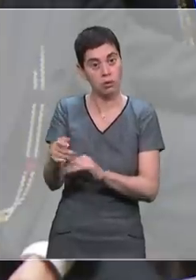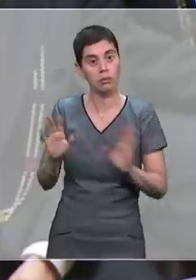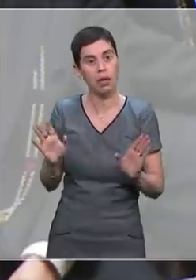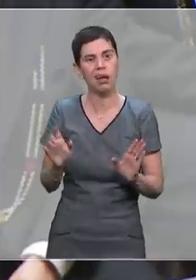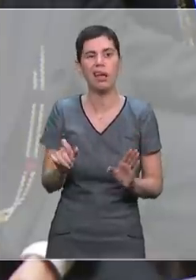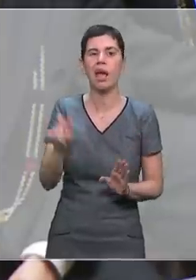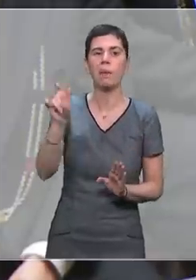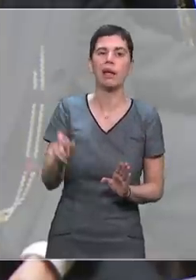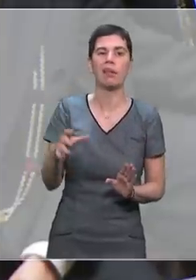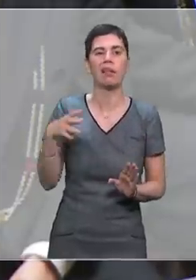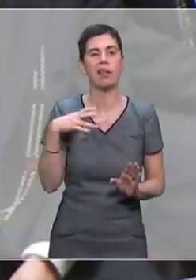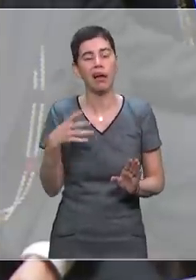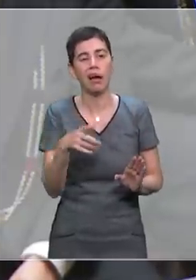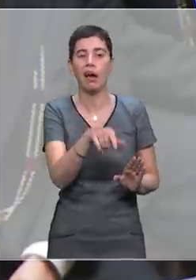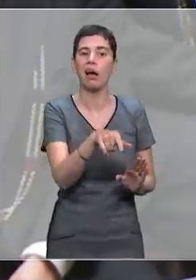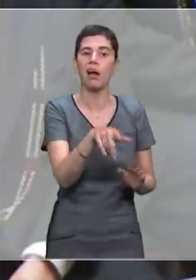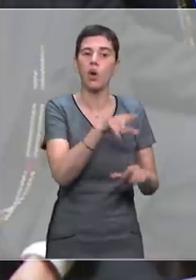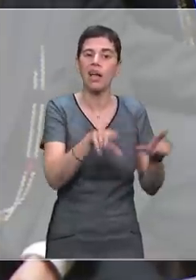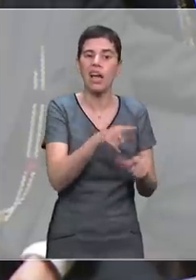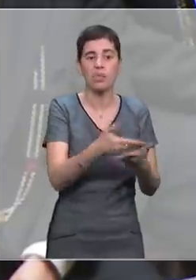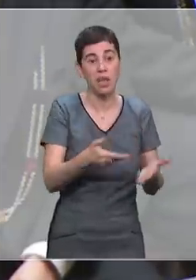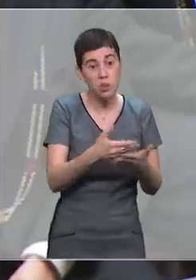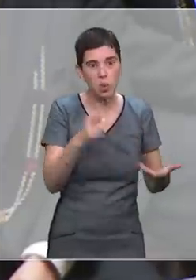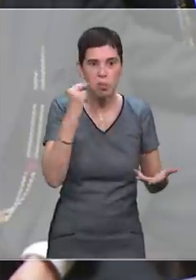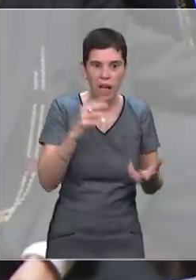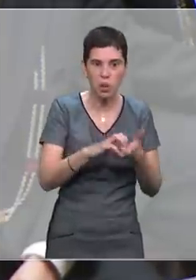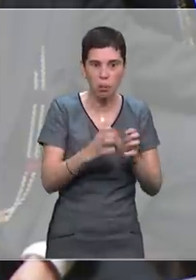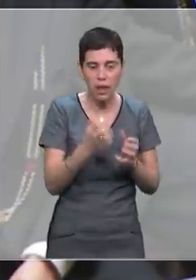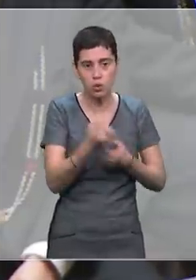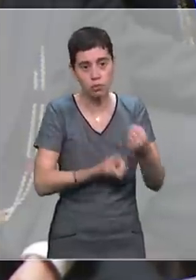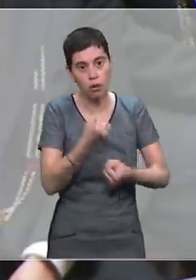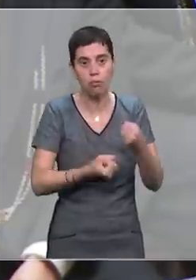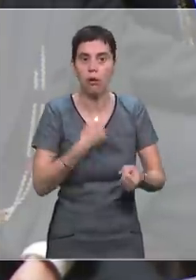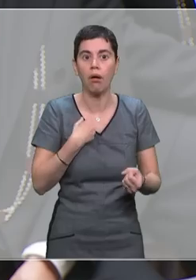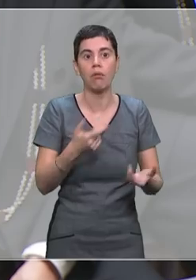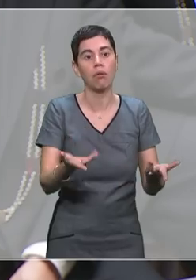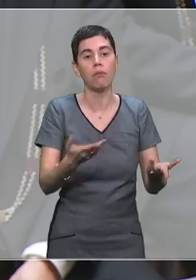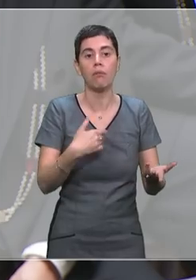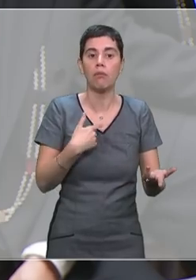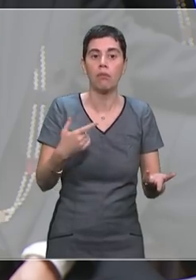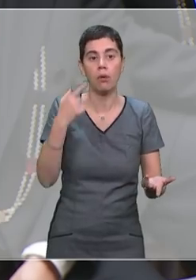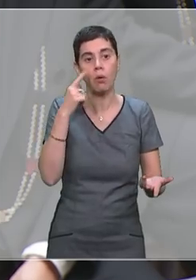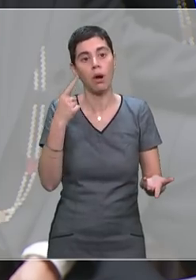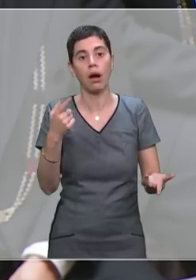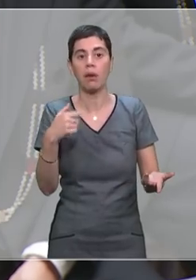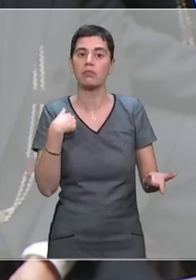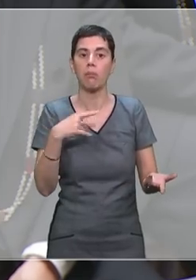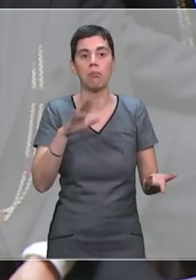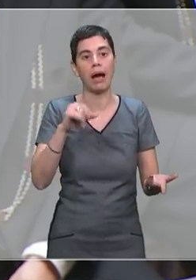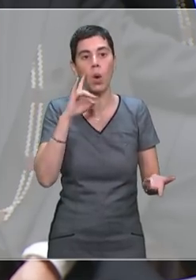des gens qui seraient dans des situations humaines, complexes ou douloureuses, et qui ne doivent pas être emportés sous couvert d'une vision de mauvaise foi trop